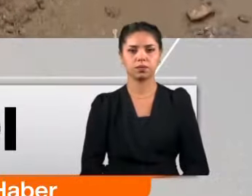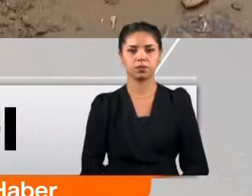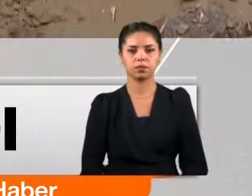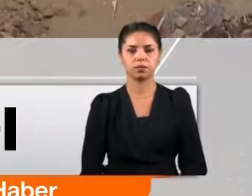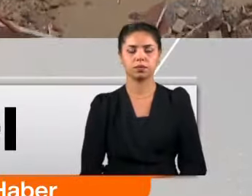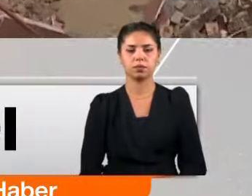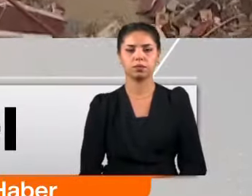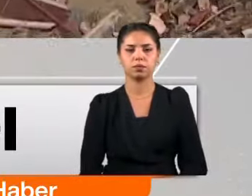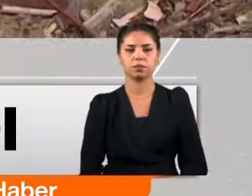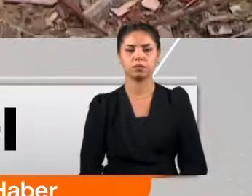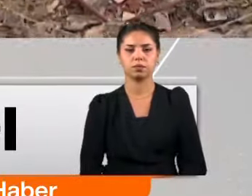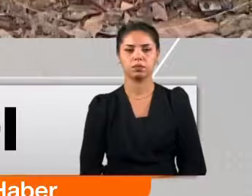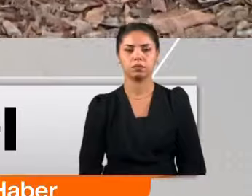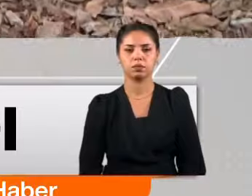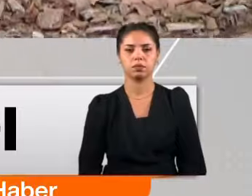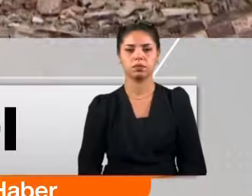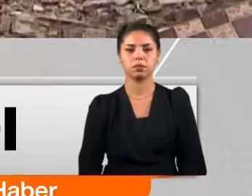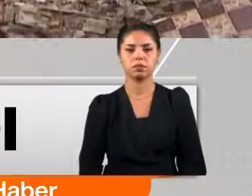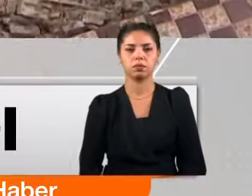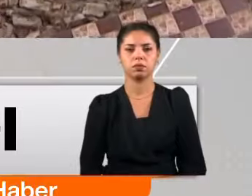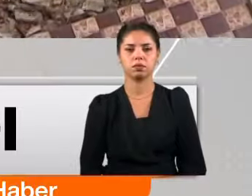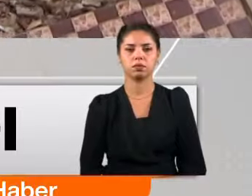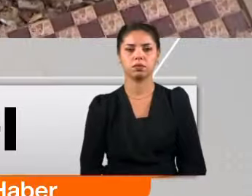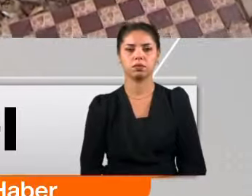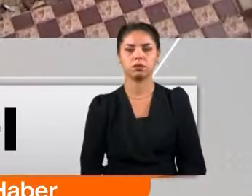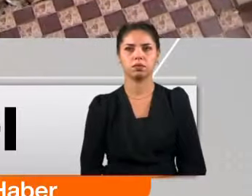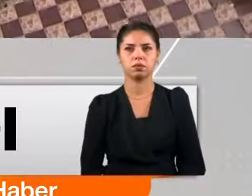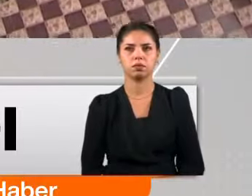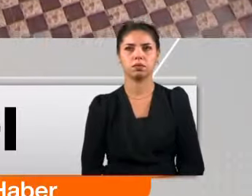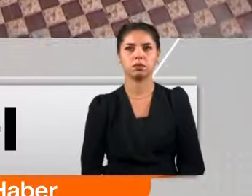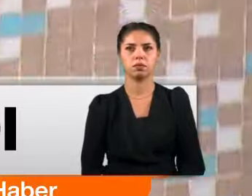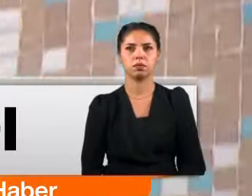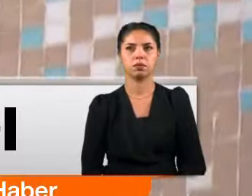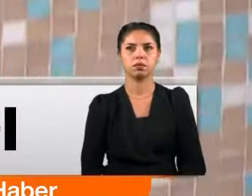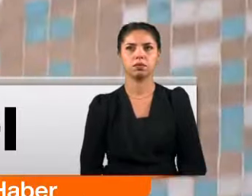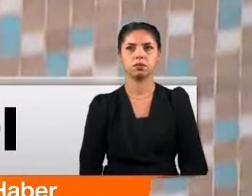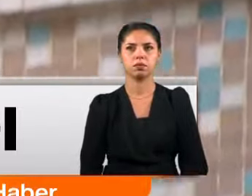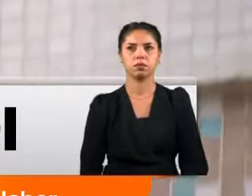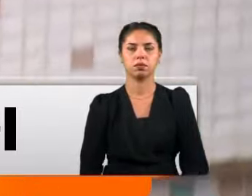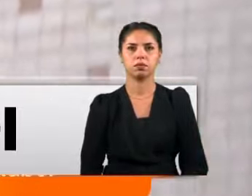bir inşaatta 3 metrenin altına inmesine onay veren kişi suçlu.